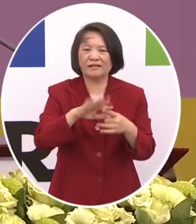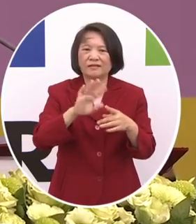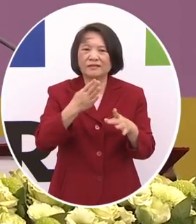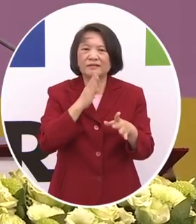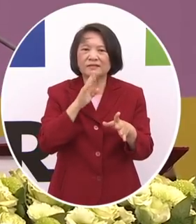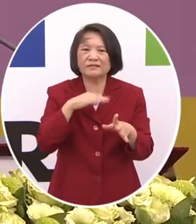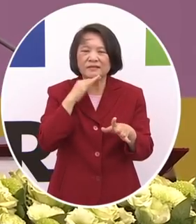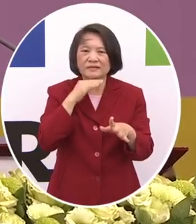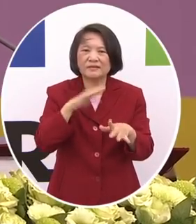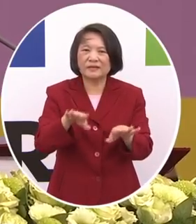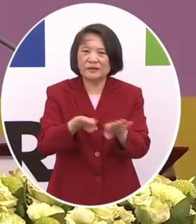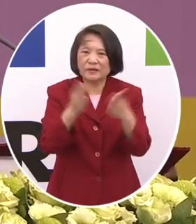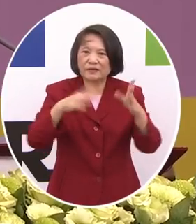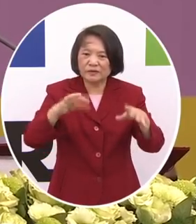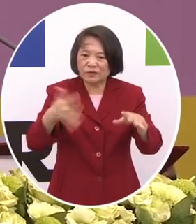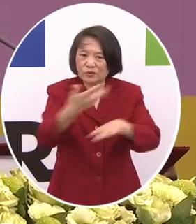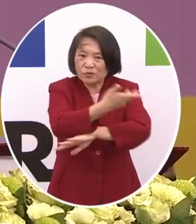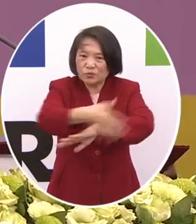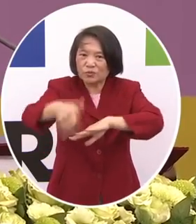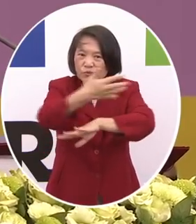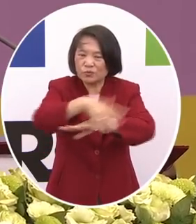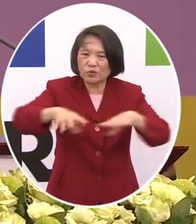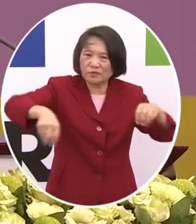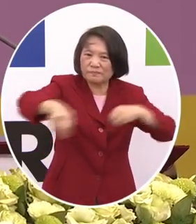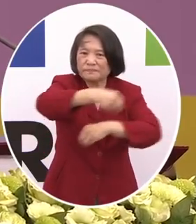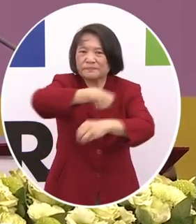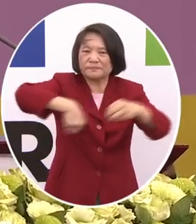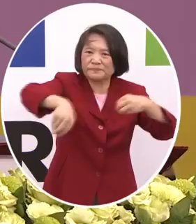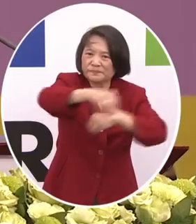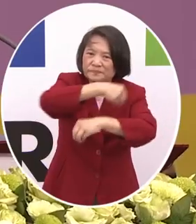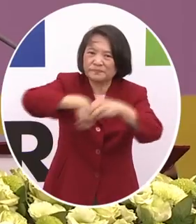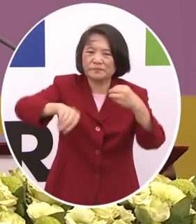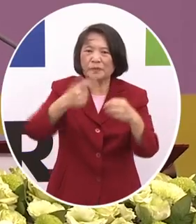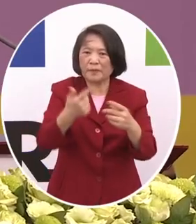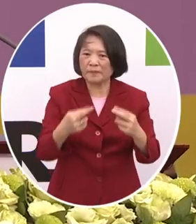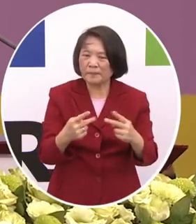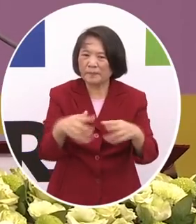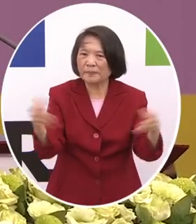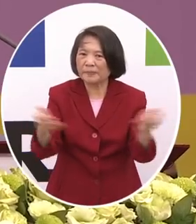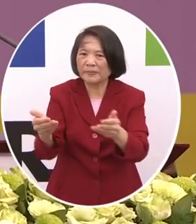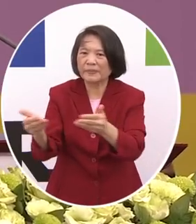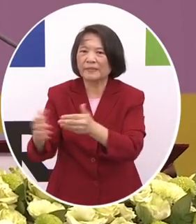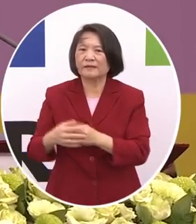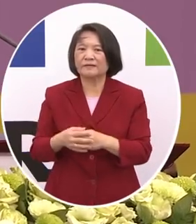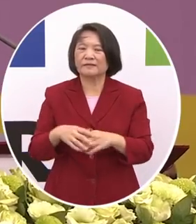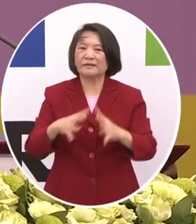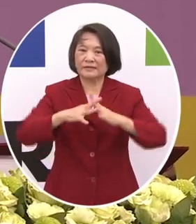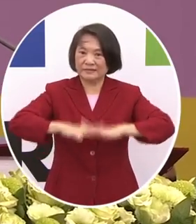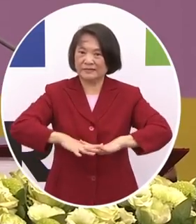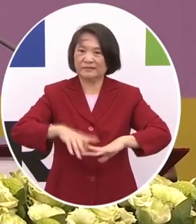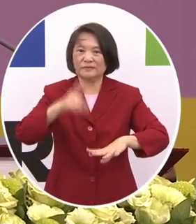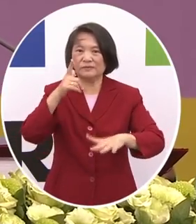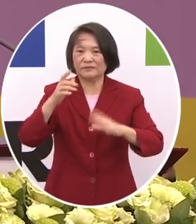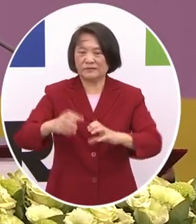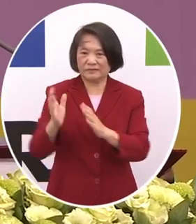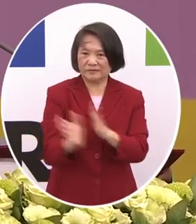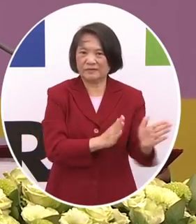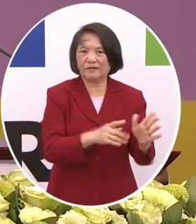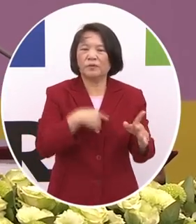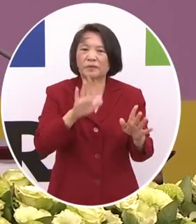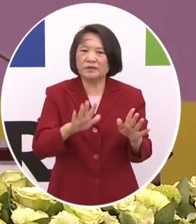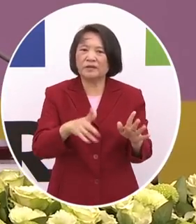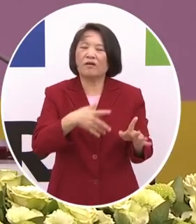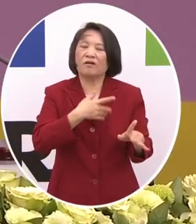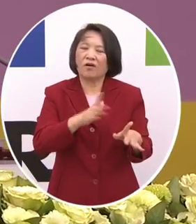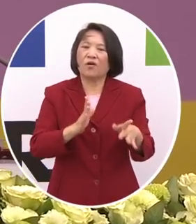源节流调度和备援的措施，再加上我们前瞻基础建设计划，我们也安然地度过